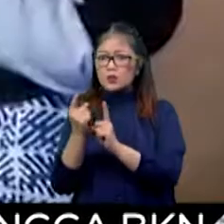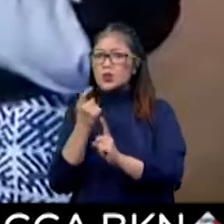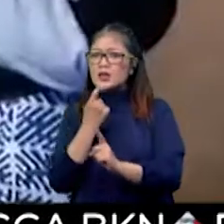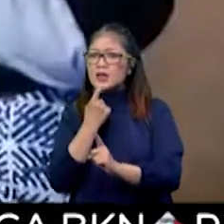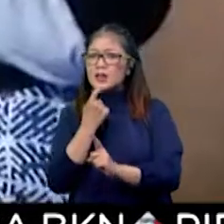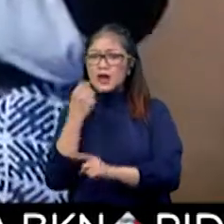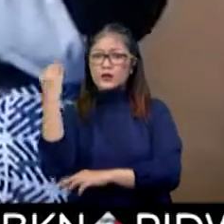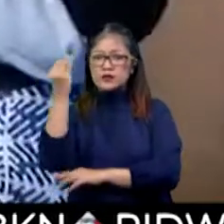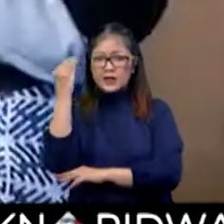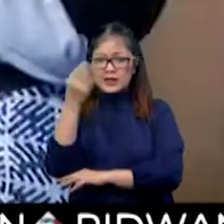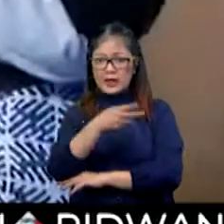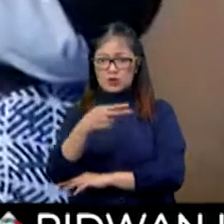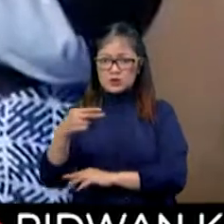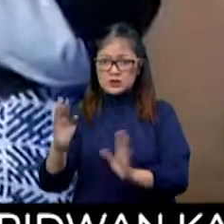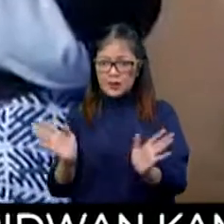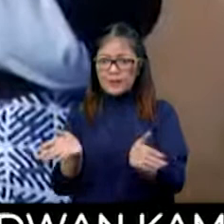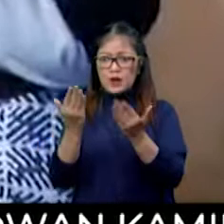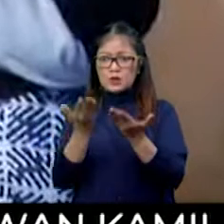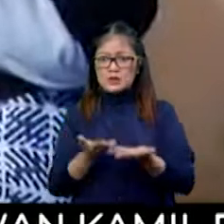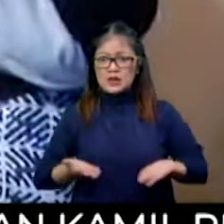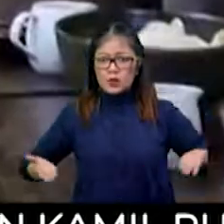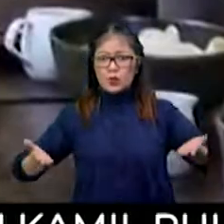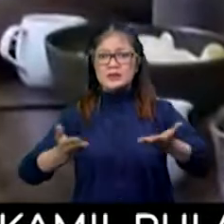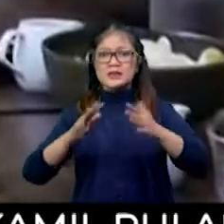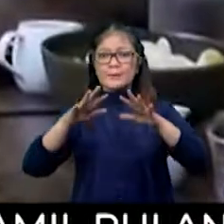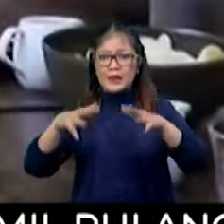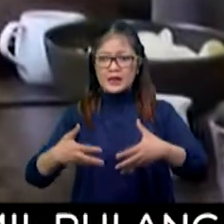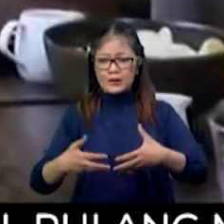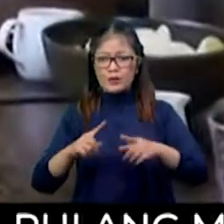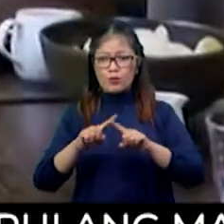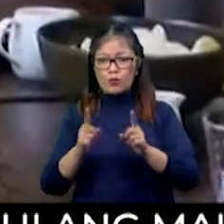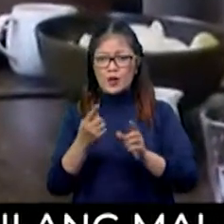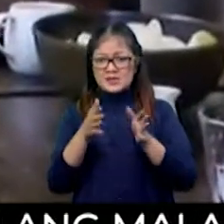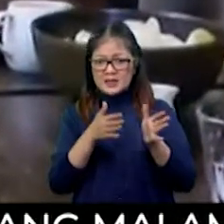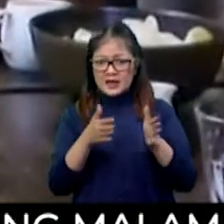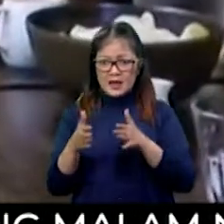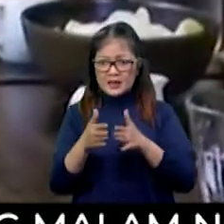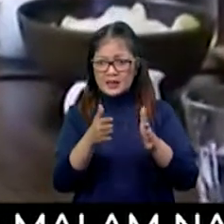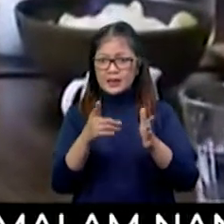Indonesia dan situasi pandemi yang saat ini mulai terkendali. Menparekraf juga berjanji akan mengajak